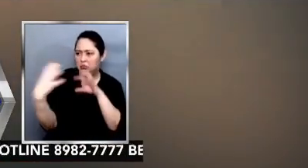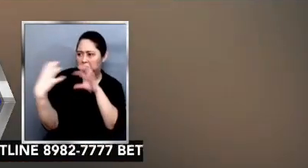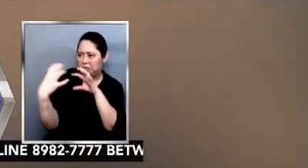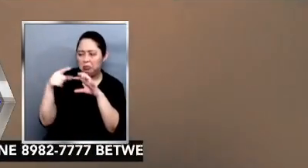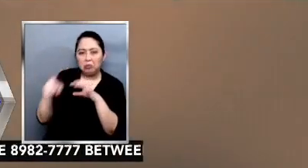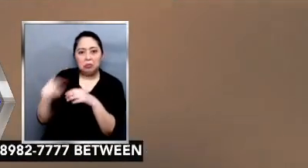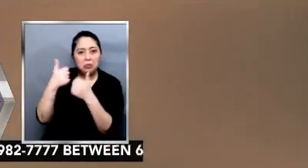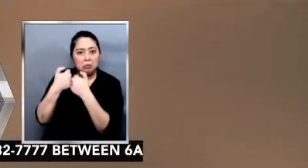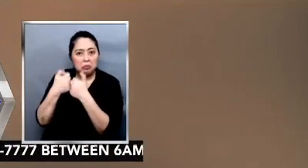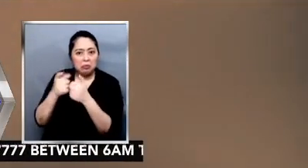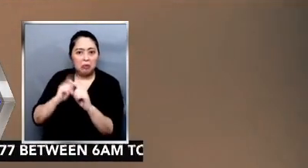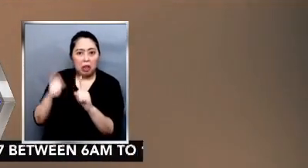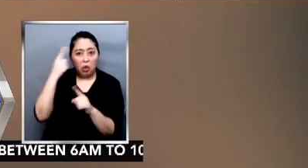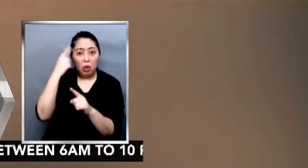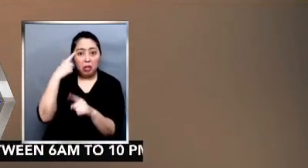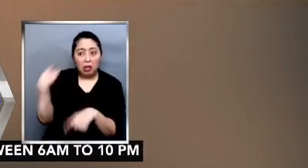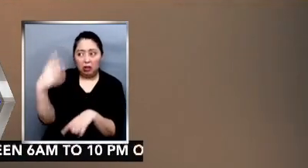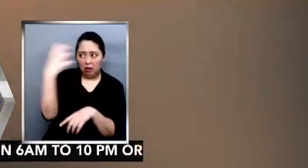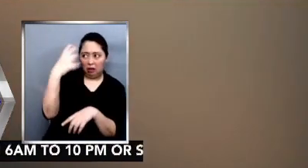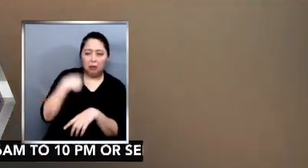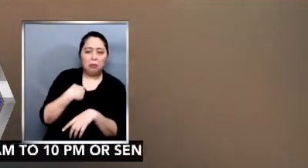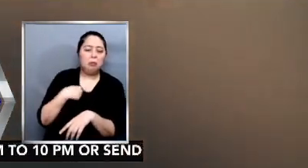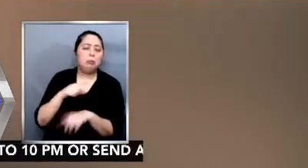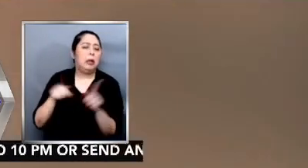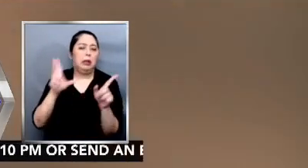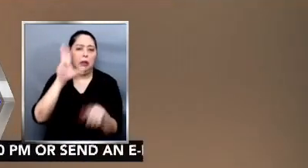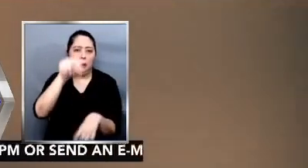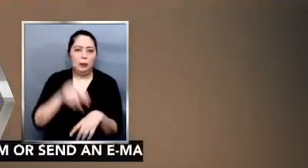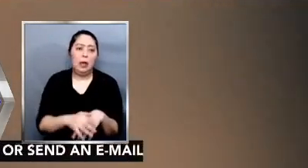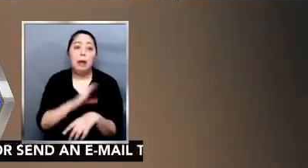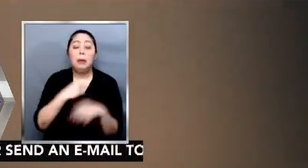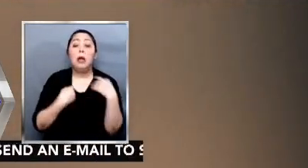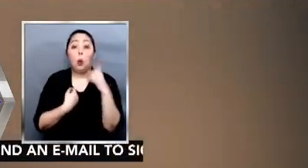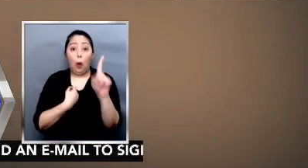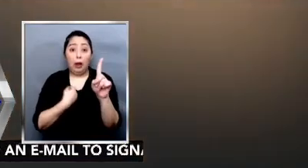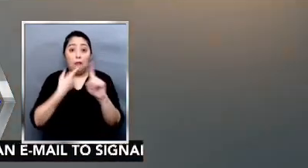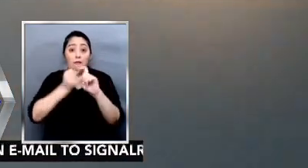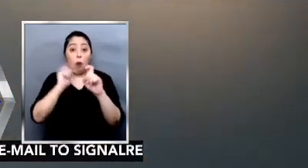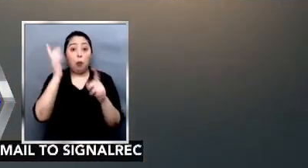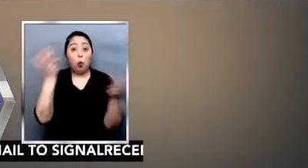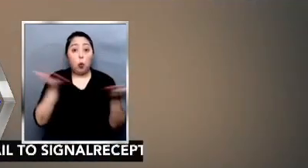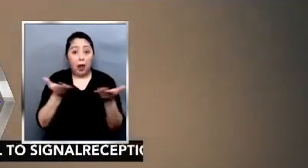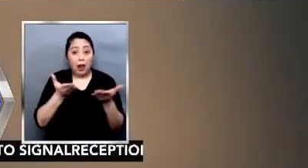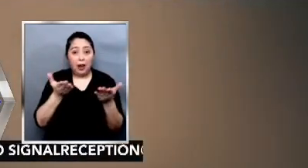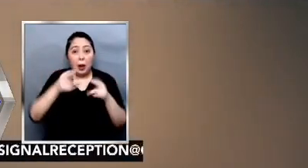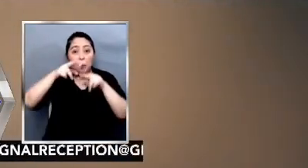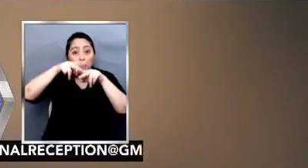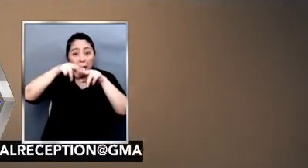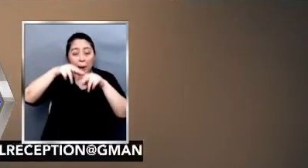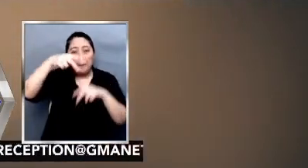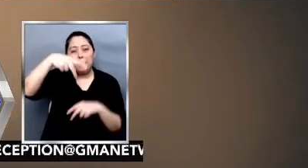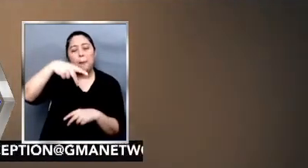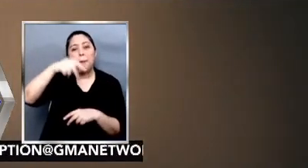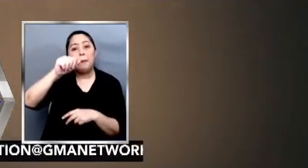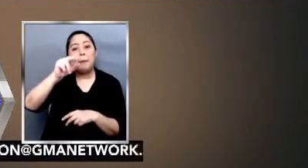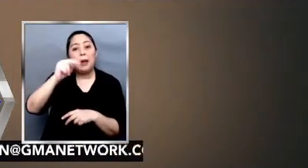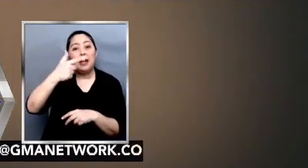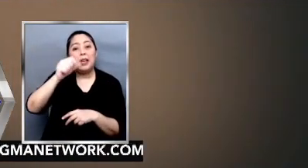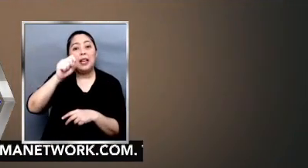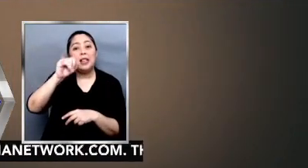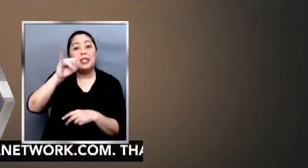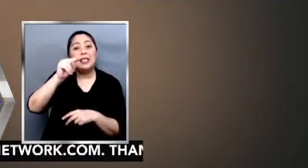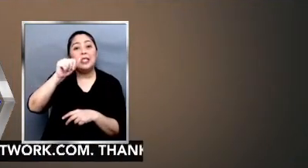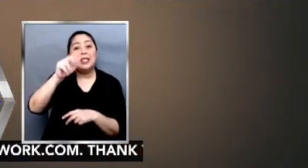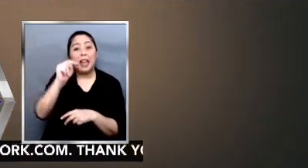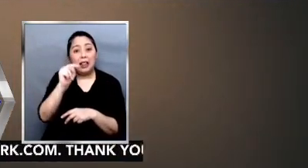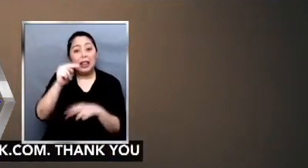naman, isang real-life Marites. All the way from Pangasinan, meet Marites Oresa. Hindi raw siya Marites na Mare,